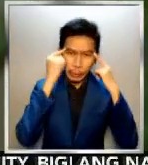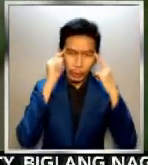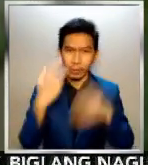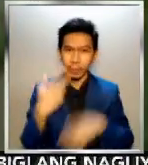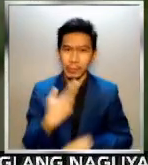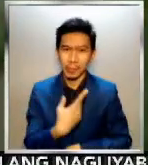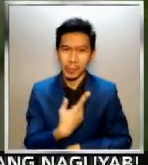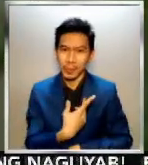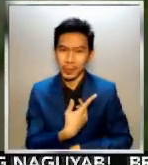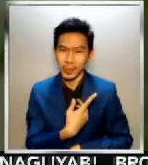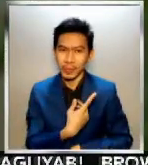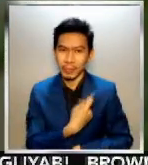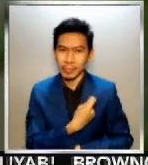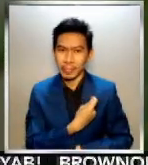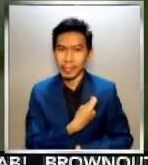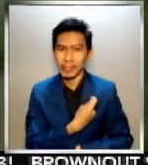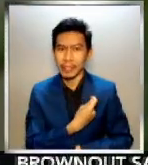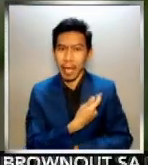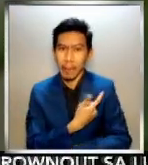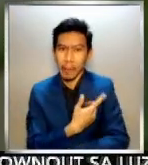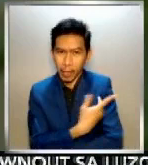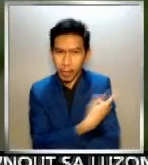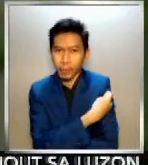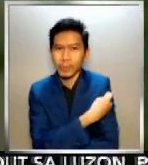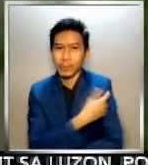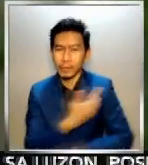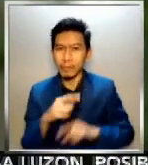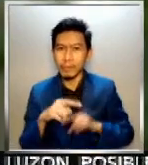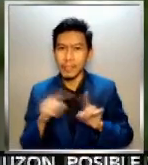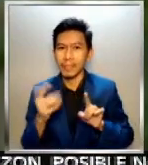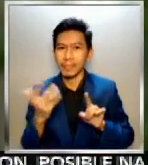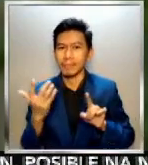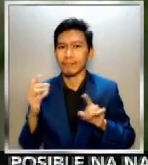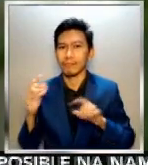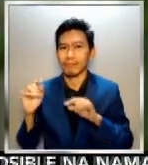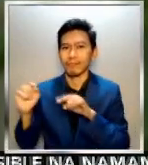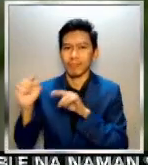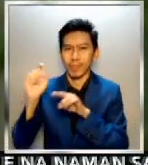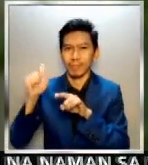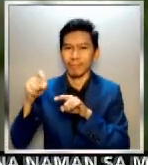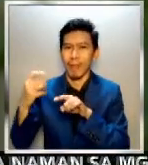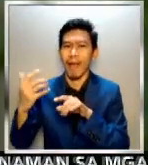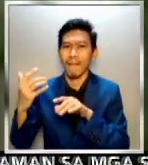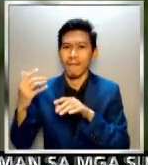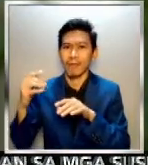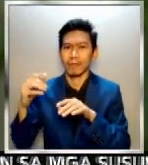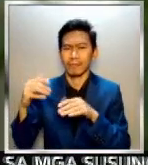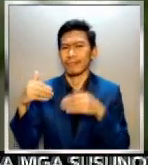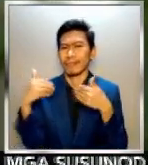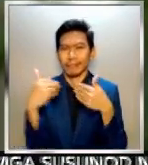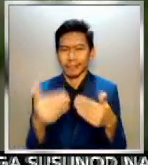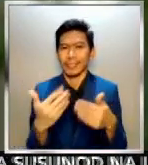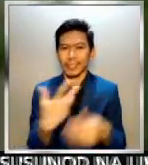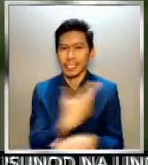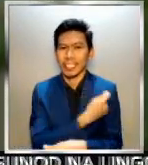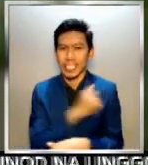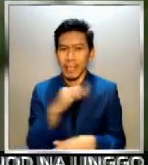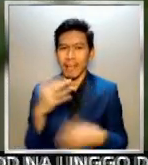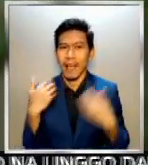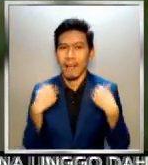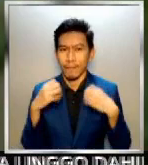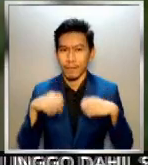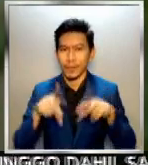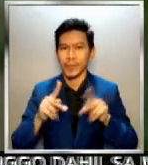mga artista, kundi lalong higit ng mga eksperto sa medisina. Magpabakuna na po tayo kapag may pagkakataon na.